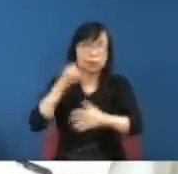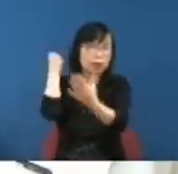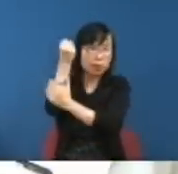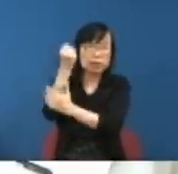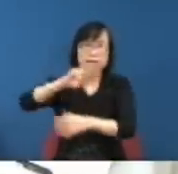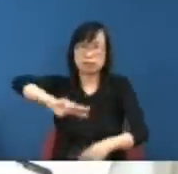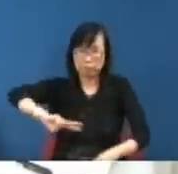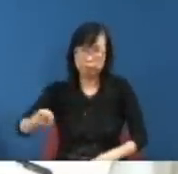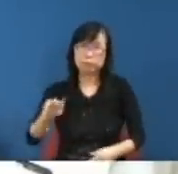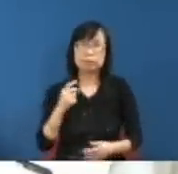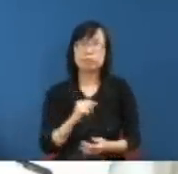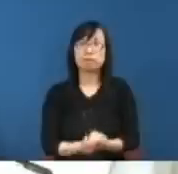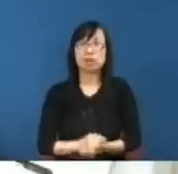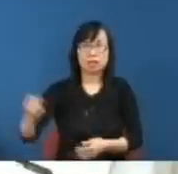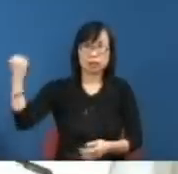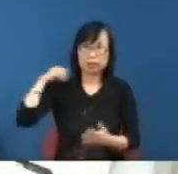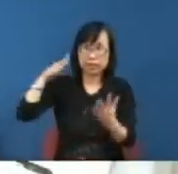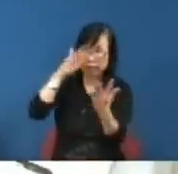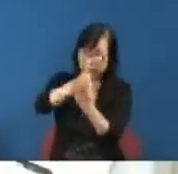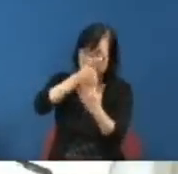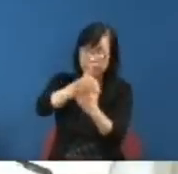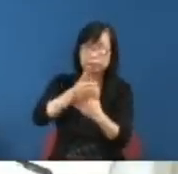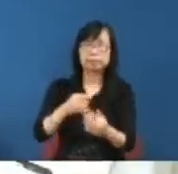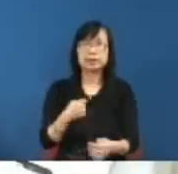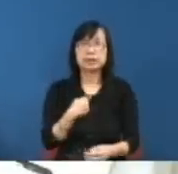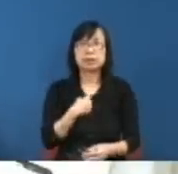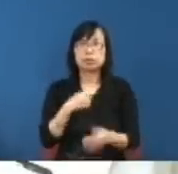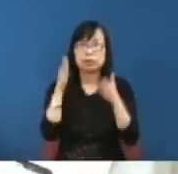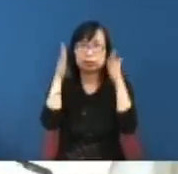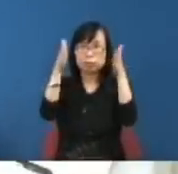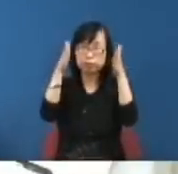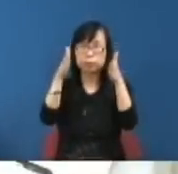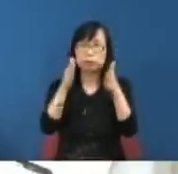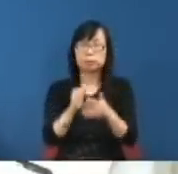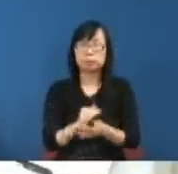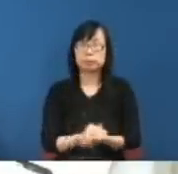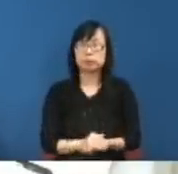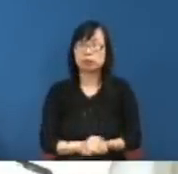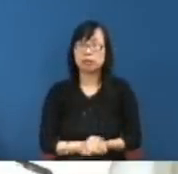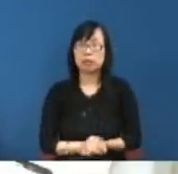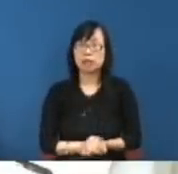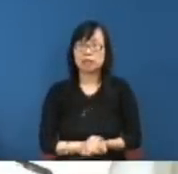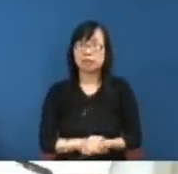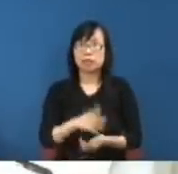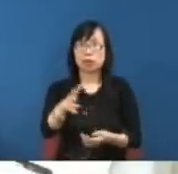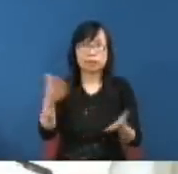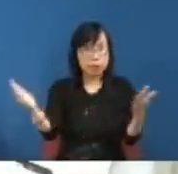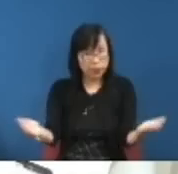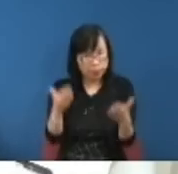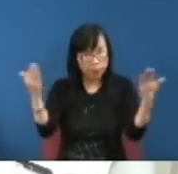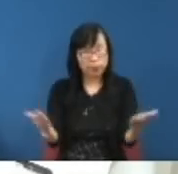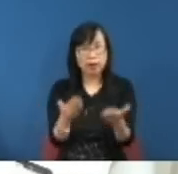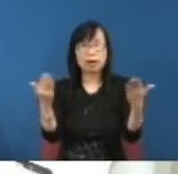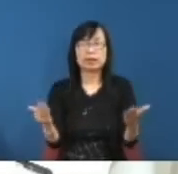甚至係革命。咁佢強烈嘅介入啦，為咗對付呢、這個伊朗咧，佢又鼓勵呢個伊拉克